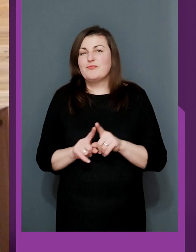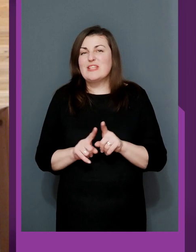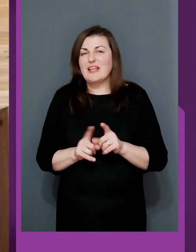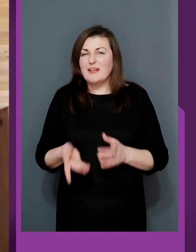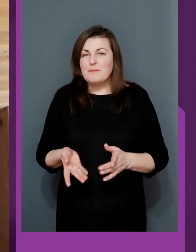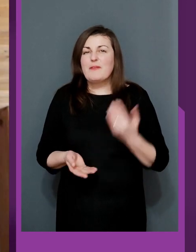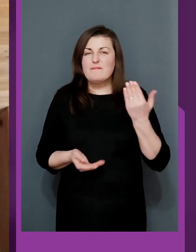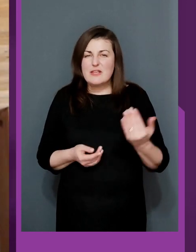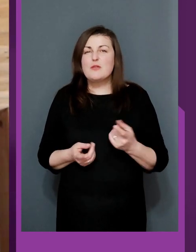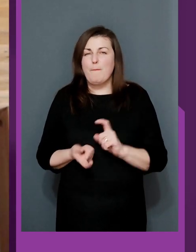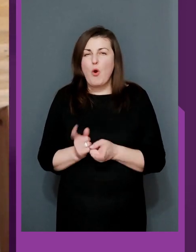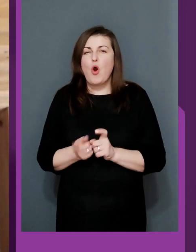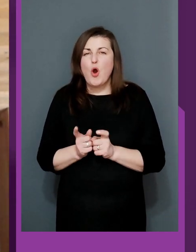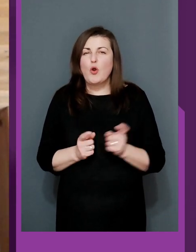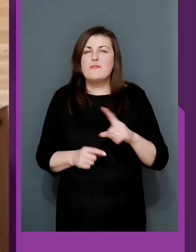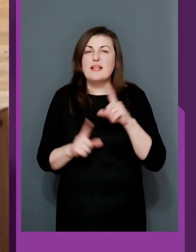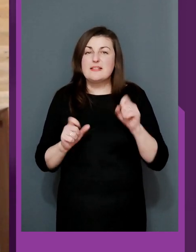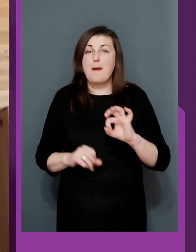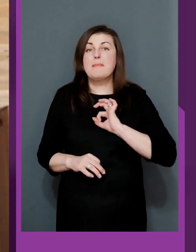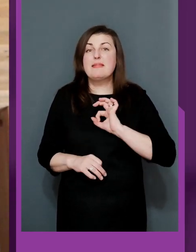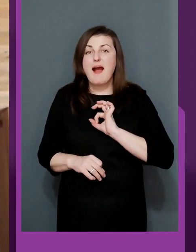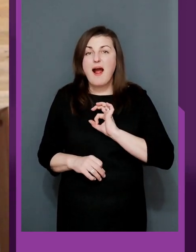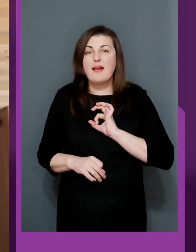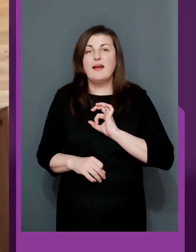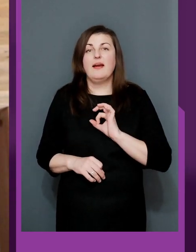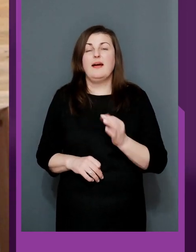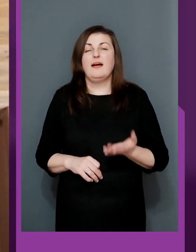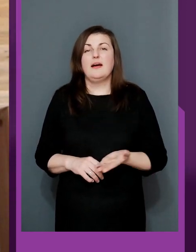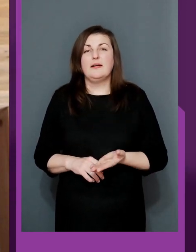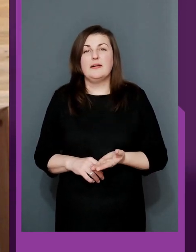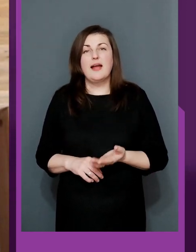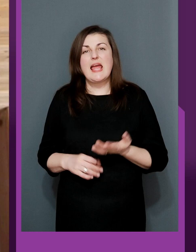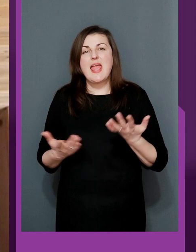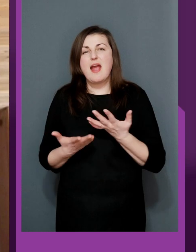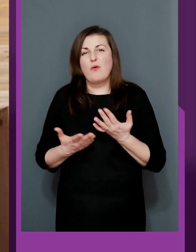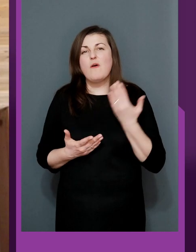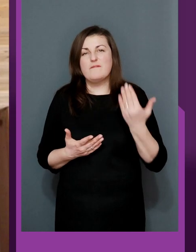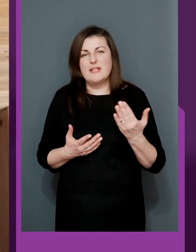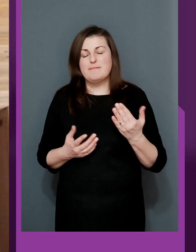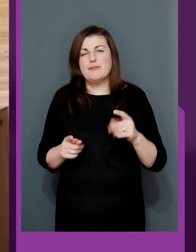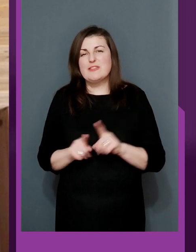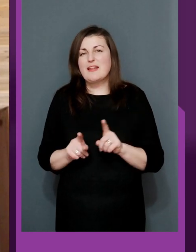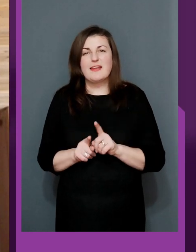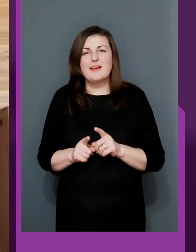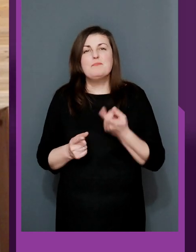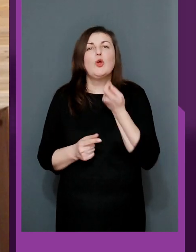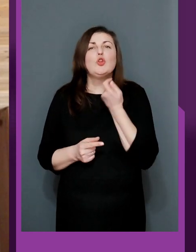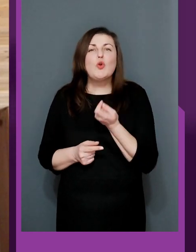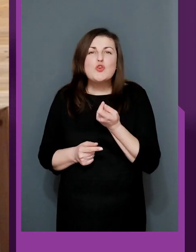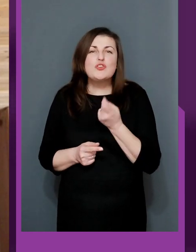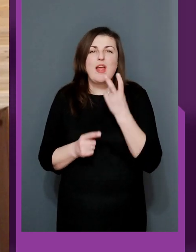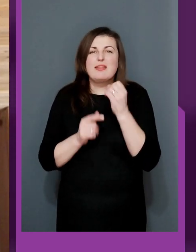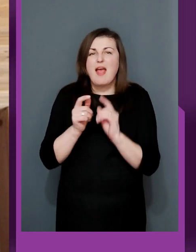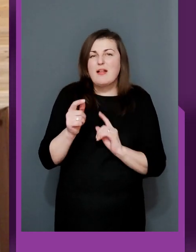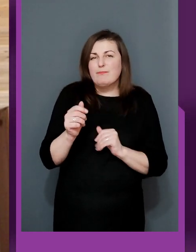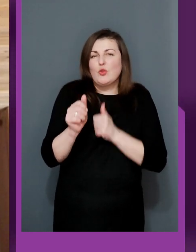все-таки він боровся за медаль ее якої він все-таки не ну трошечки